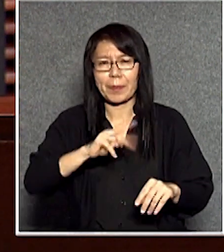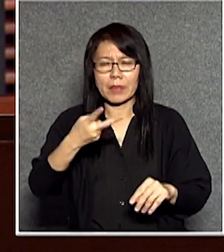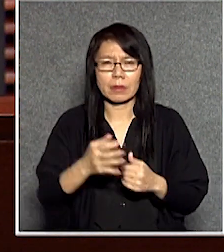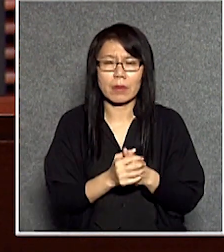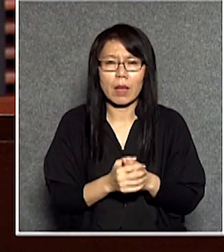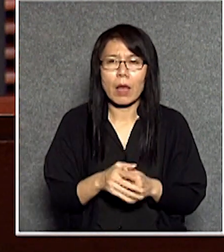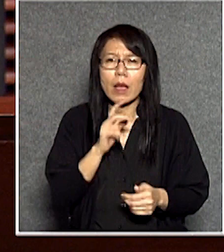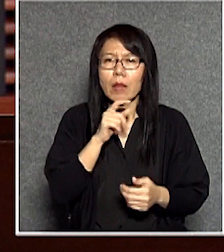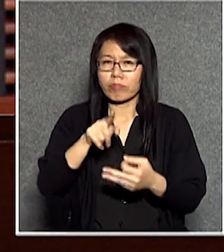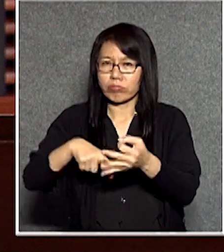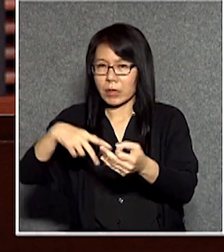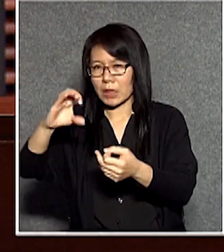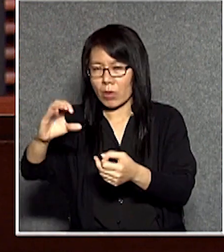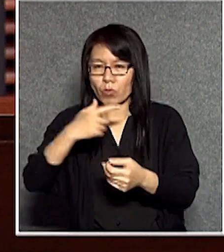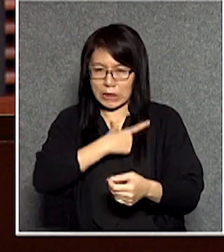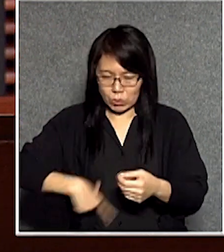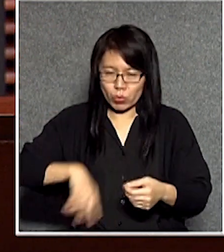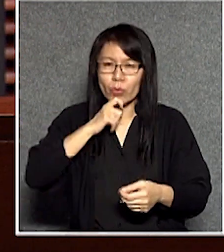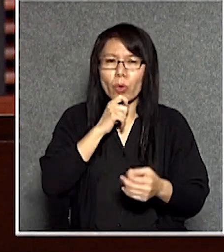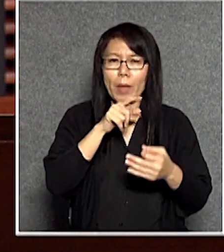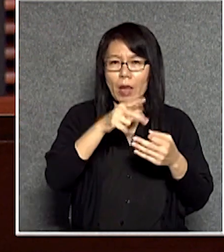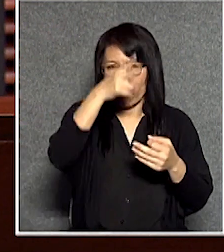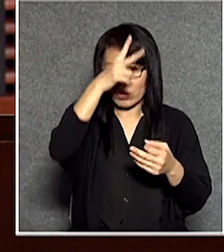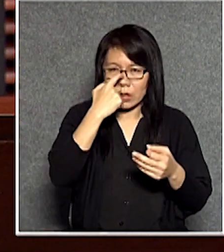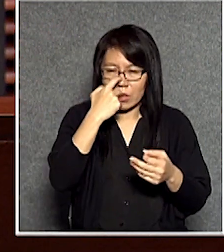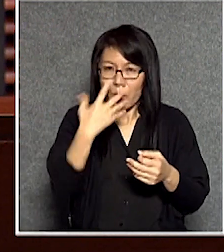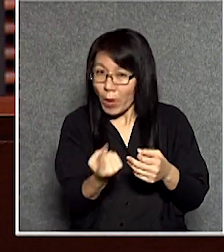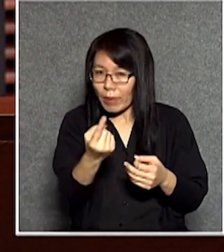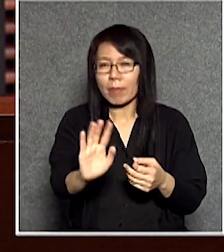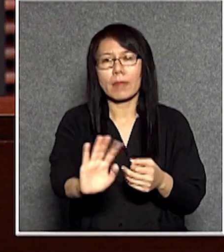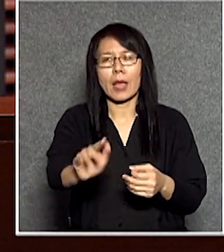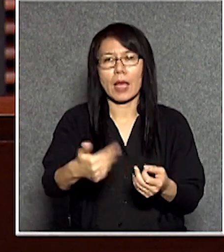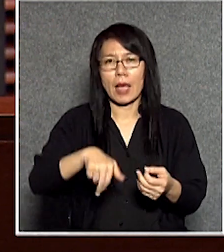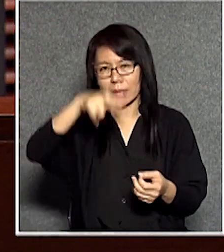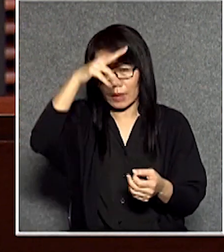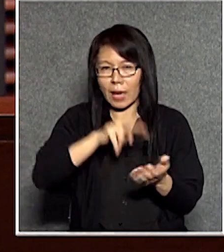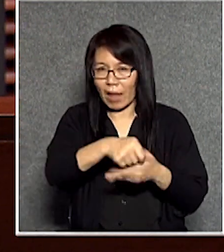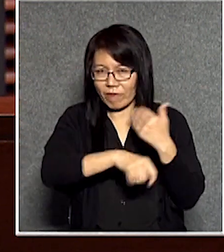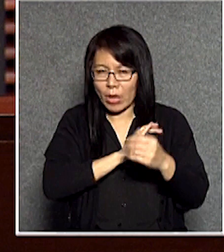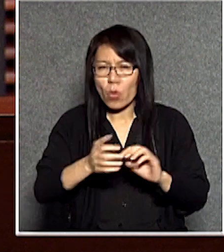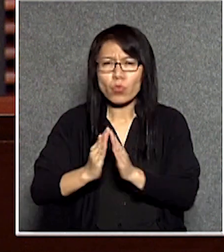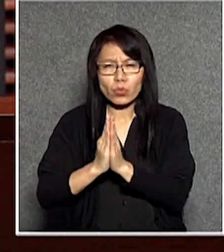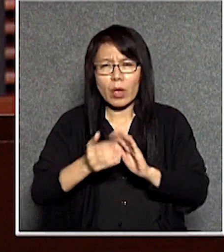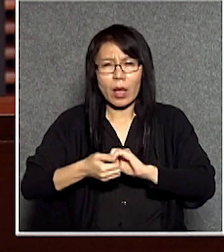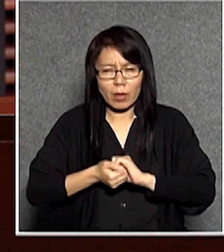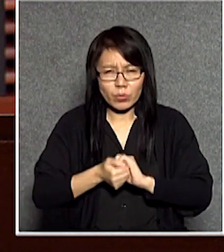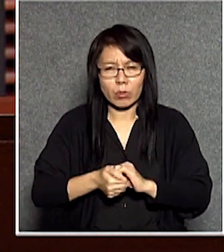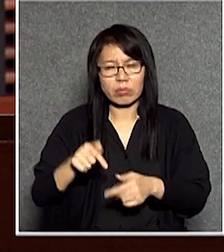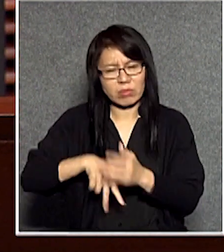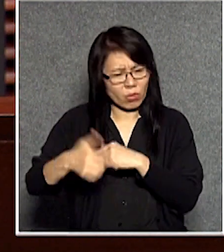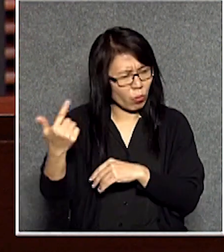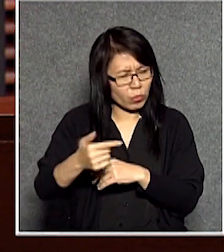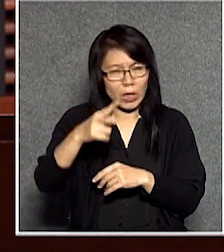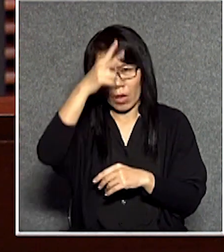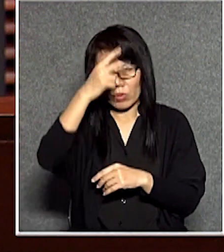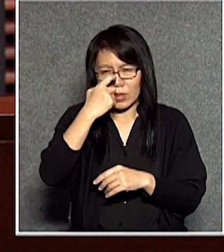英和周浩鼎打龍通，其實絕非單一事件，行政立法互相合作已經深深種入梁振英